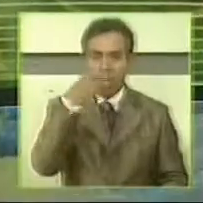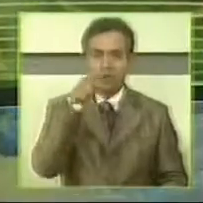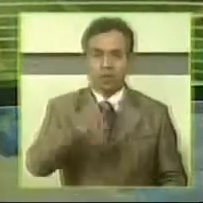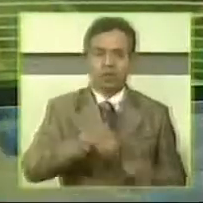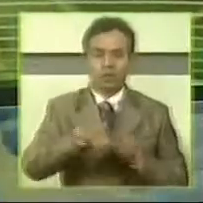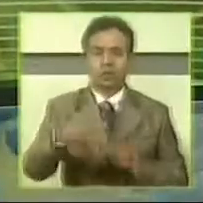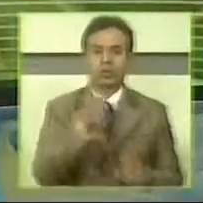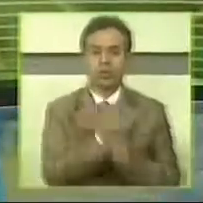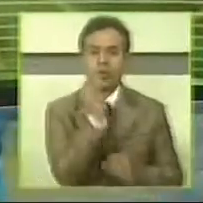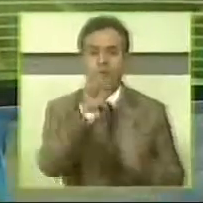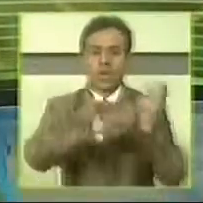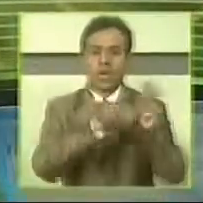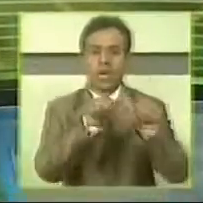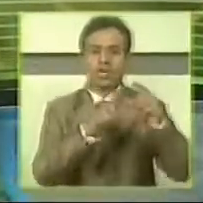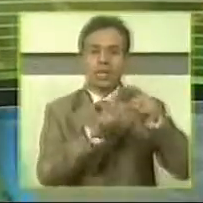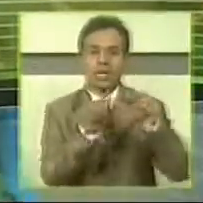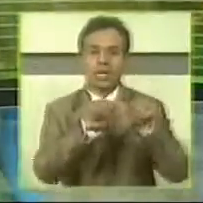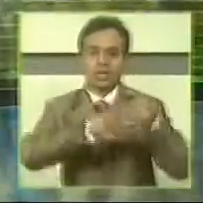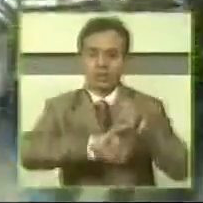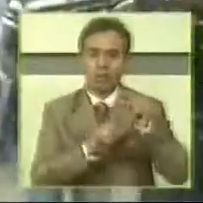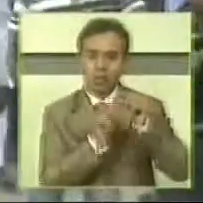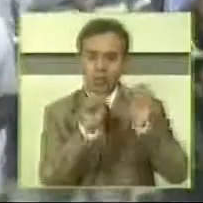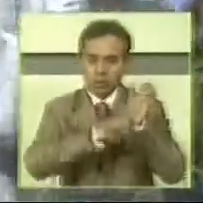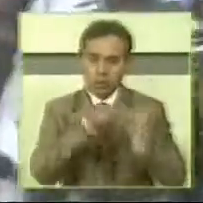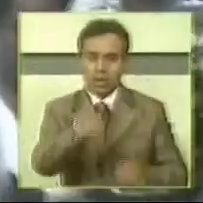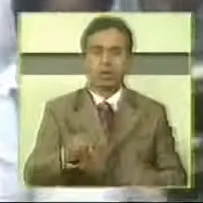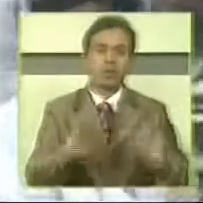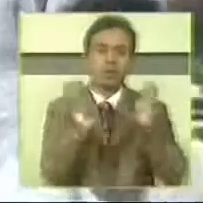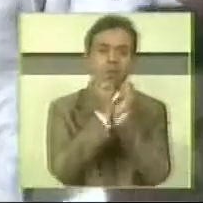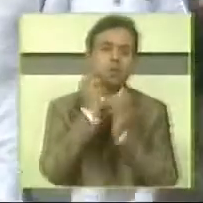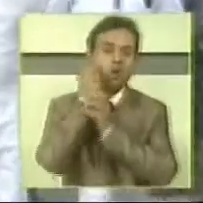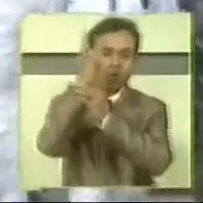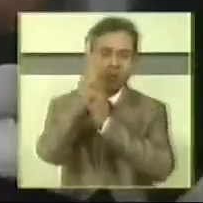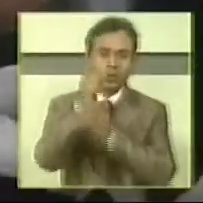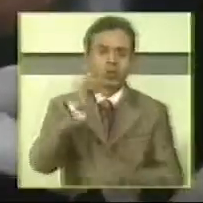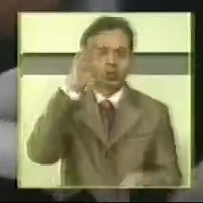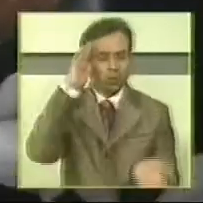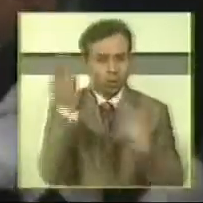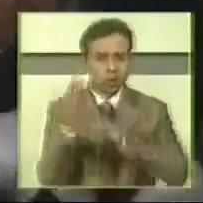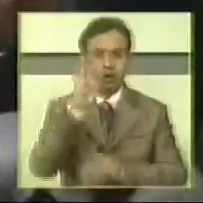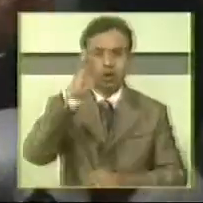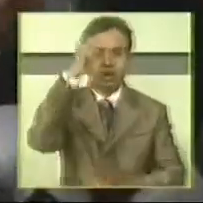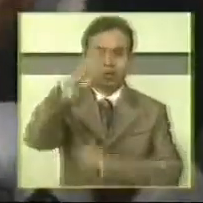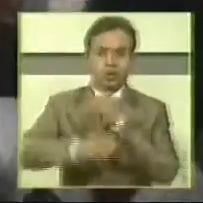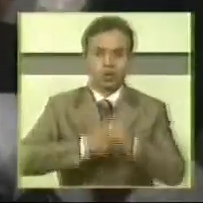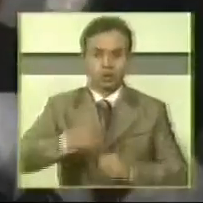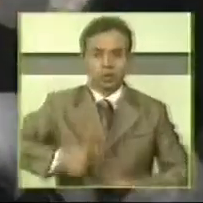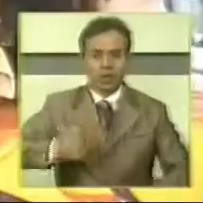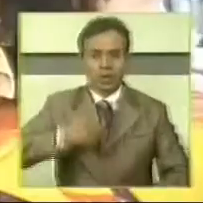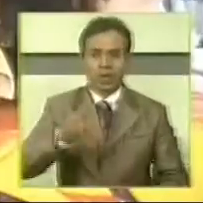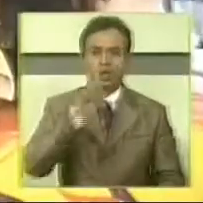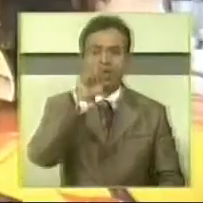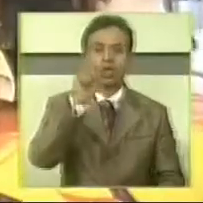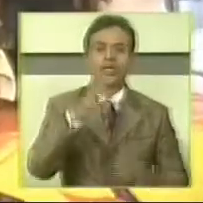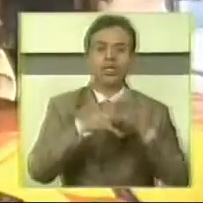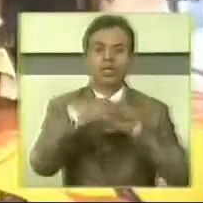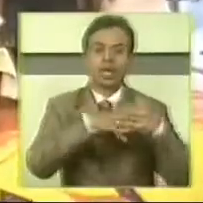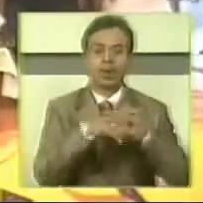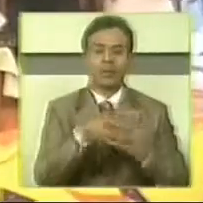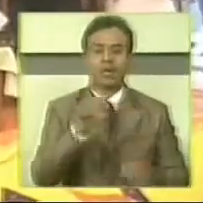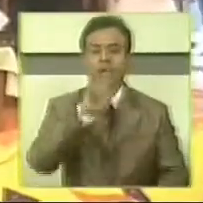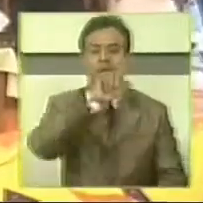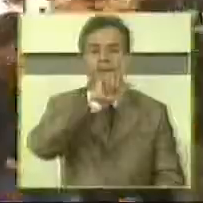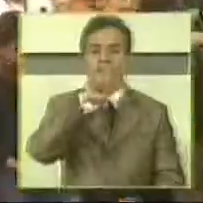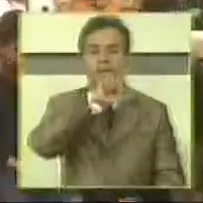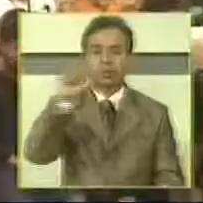নাটোরের গুরুদাসপুরে জাতির পিতা বঙ্গবন্ধু শেখ মুজিবুর রহমানের 40তম শাহাদাত বার্ষিকী 10টি গ্রামের 708টি বাড়িতে নতুন বিদ্যুৎ